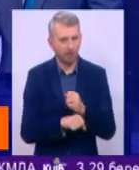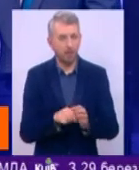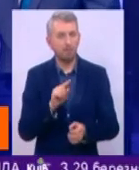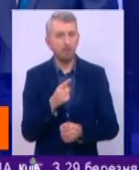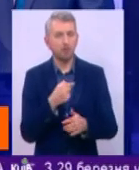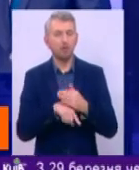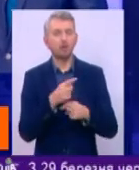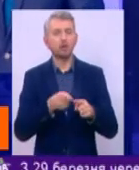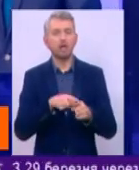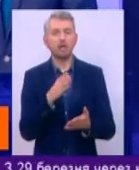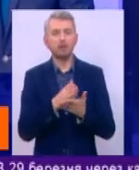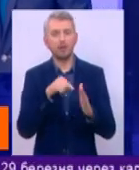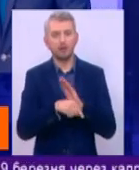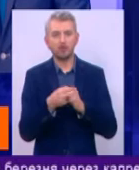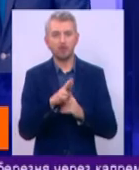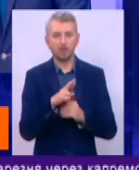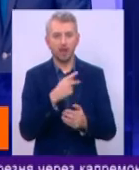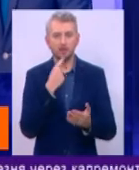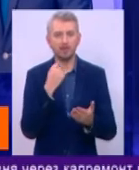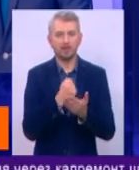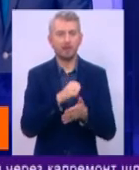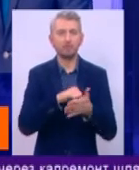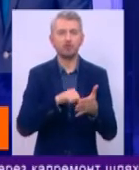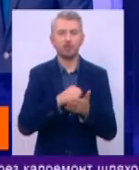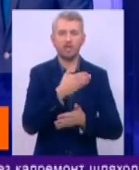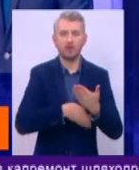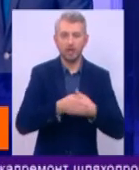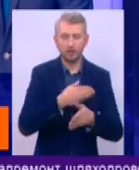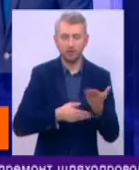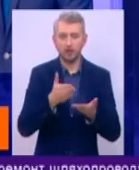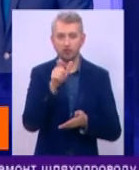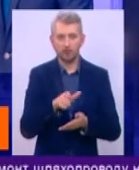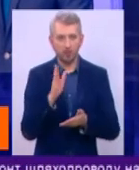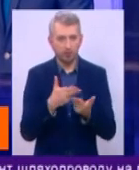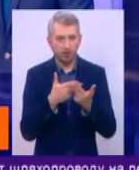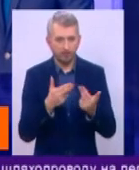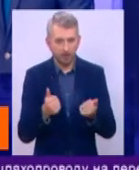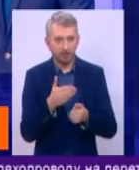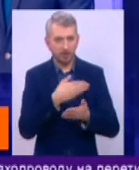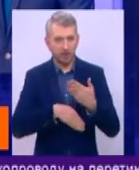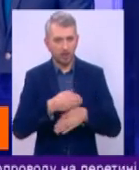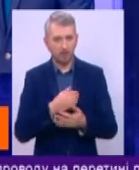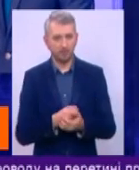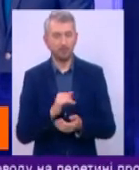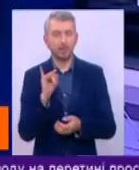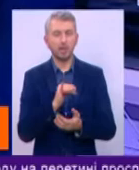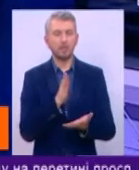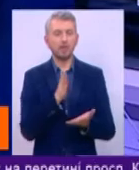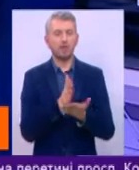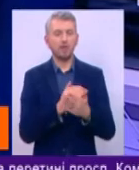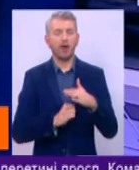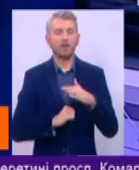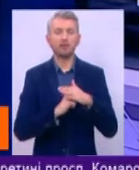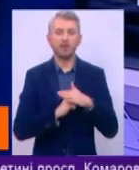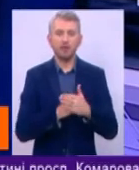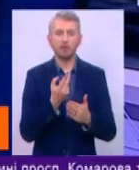Почему? Потому что это имеет значение для вынесения причины инвалидности, если человек будет признан инвалидом, и является